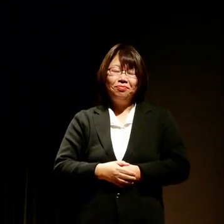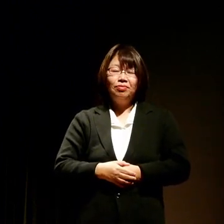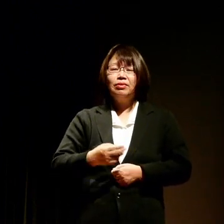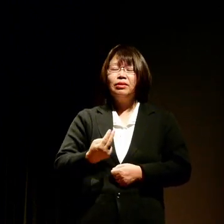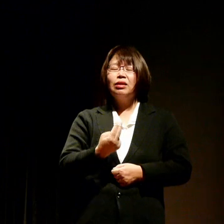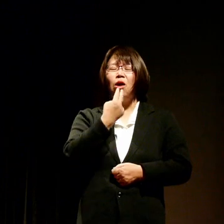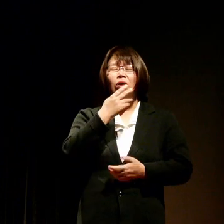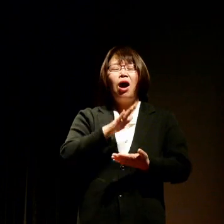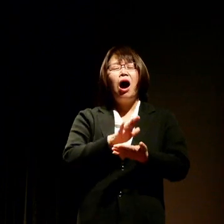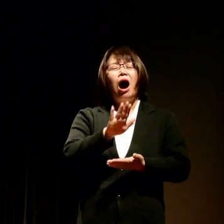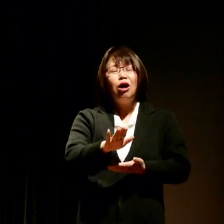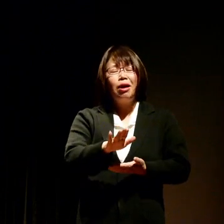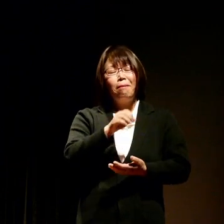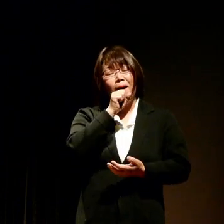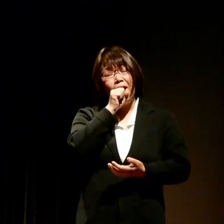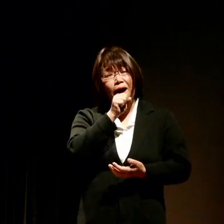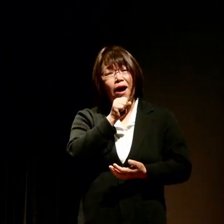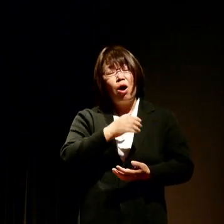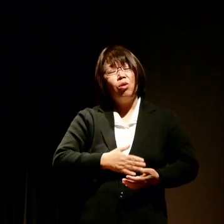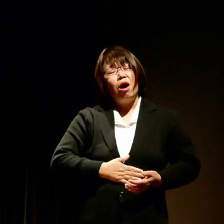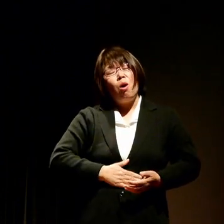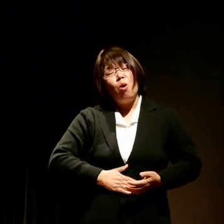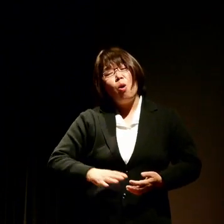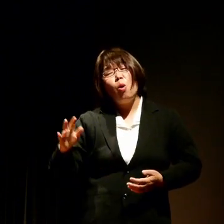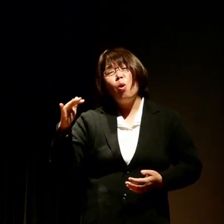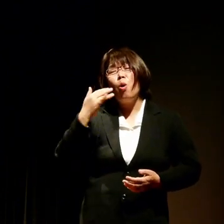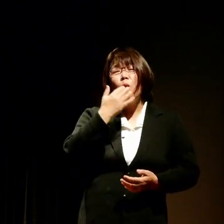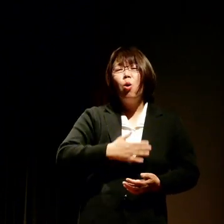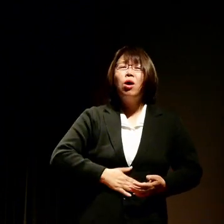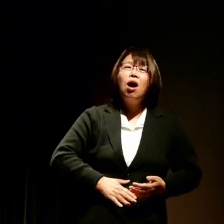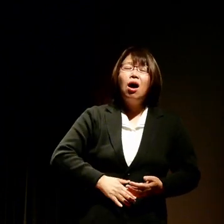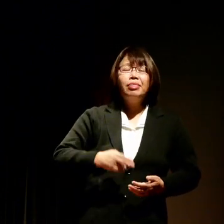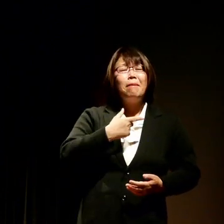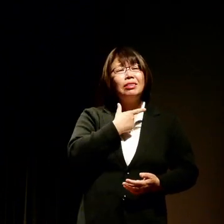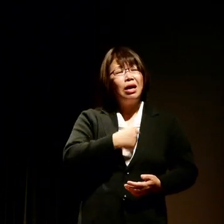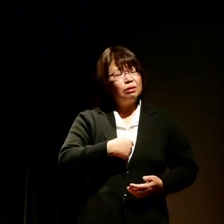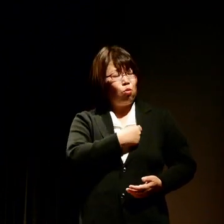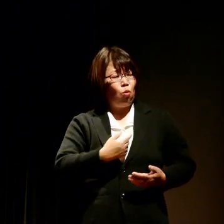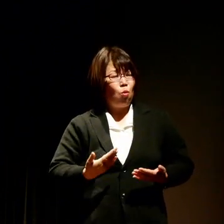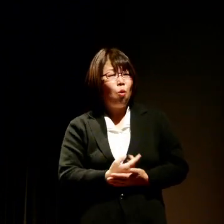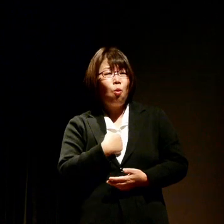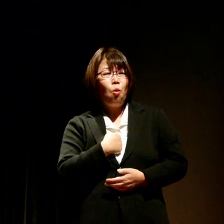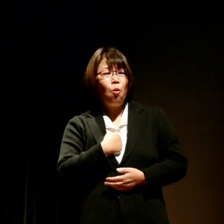香りがあるだけでお腹が空いてきたな、食べたいなって思う気持ちと、